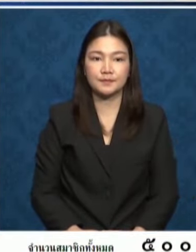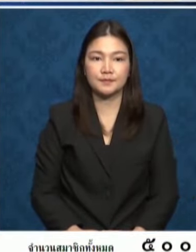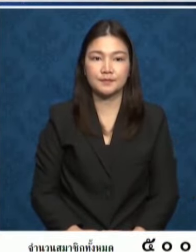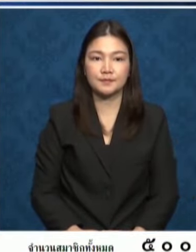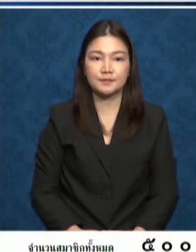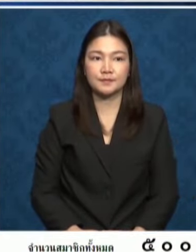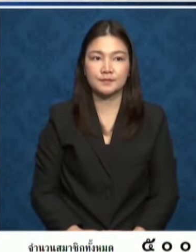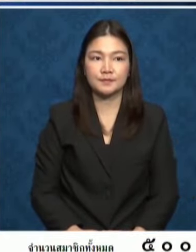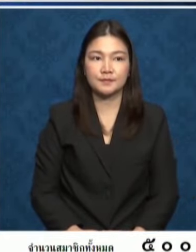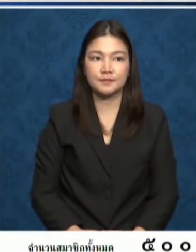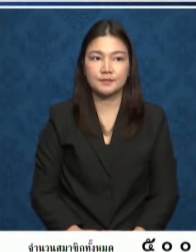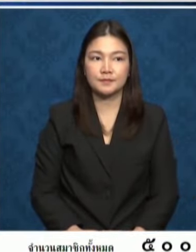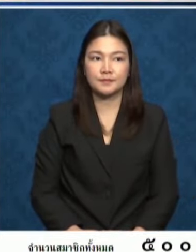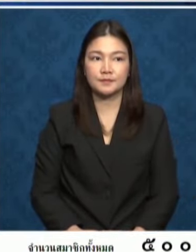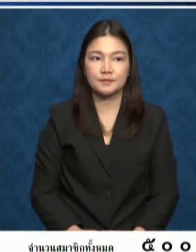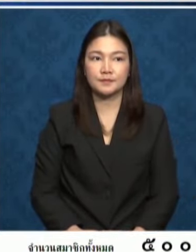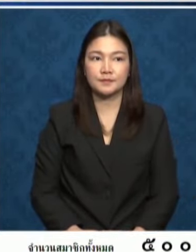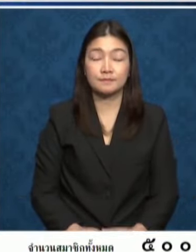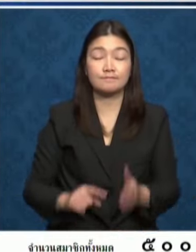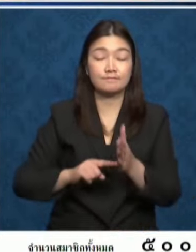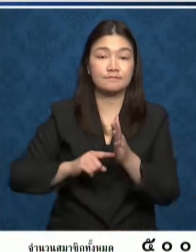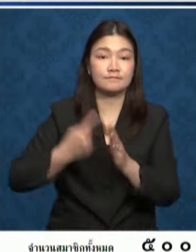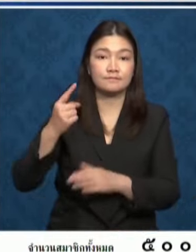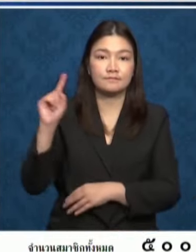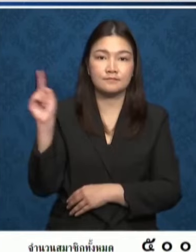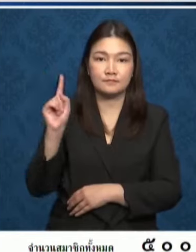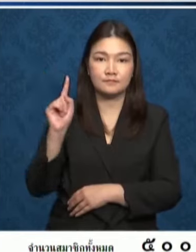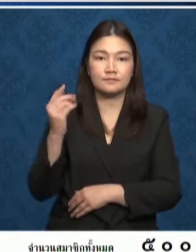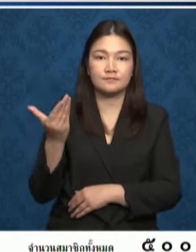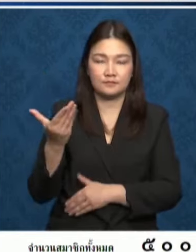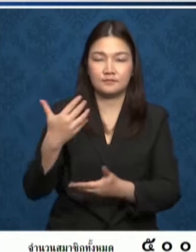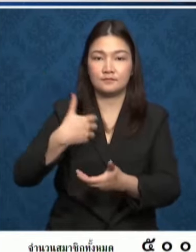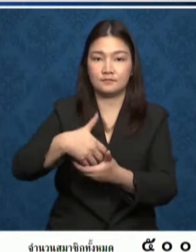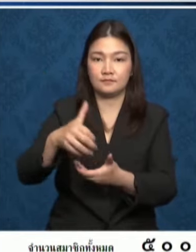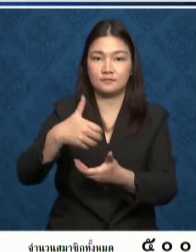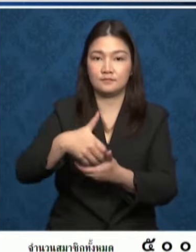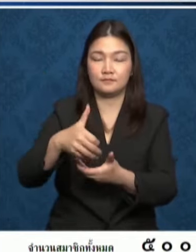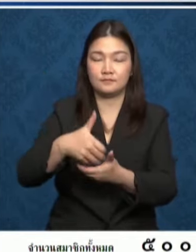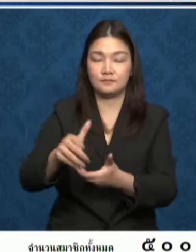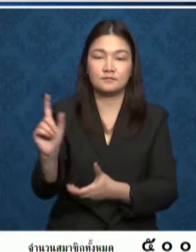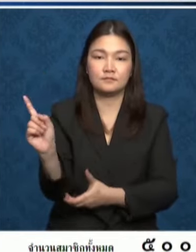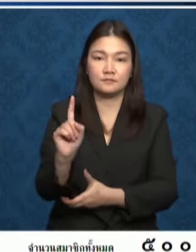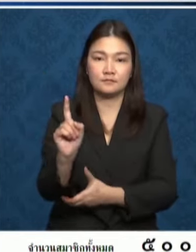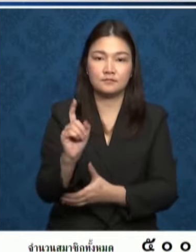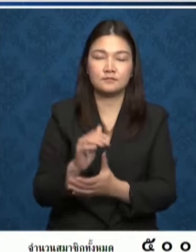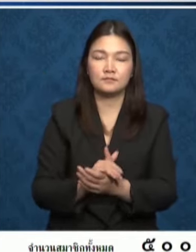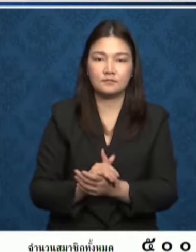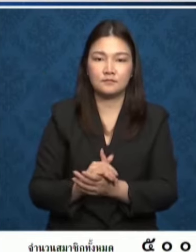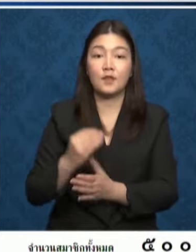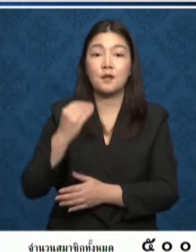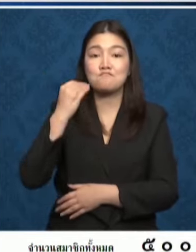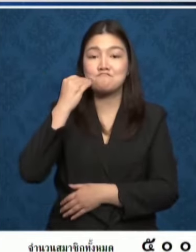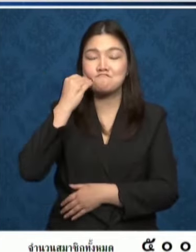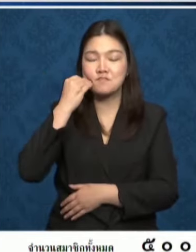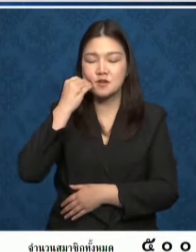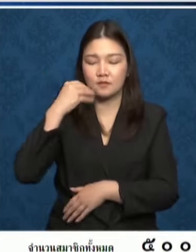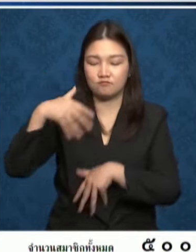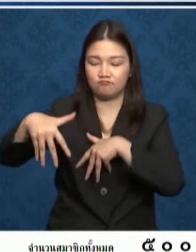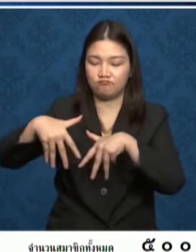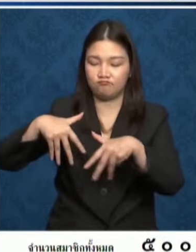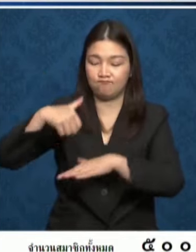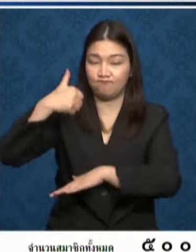อ่าผมจะขอเริ่มต้นเอ่อเล่าเรื่องของผู้ใหญ่บ้านคนหนึ่งนะครับชื่อพ่อ